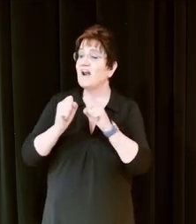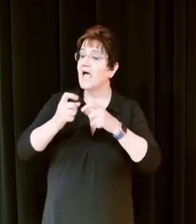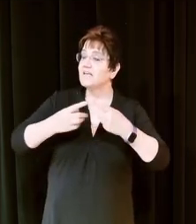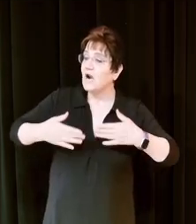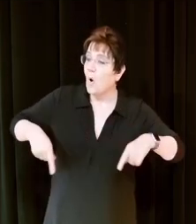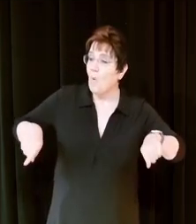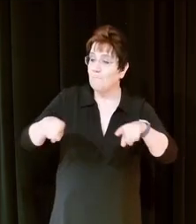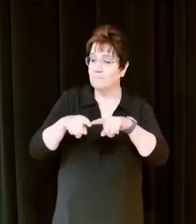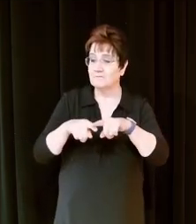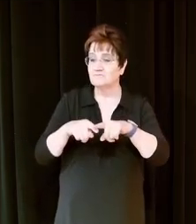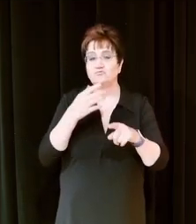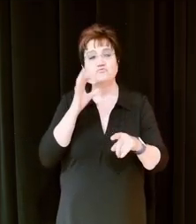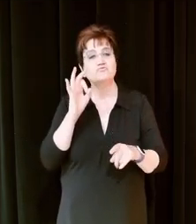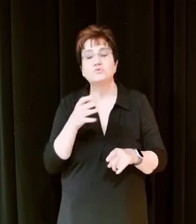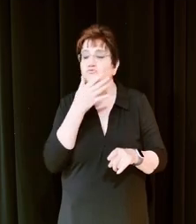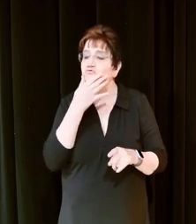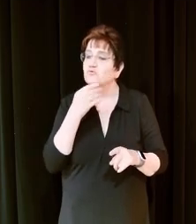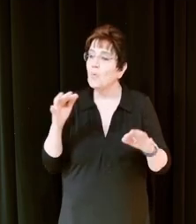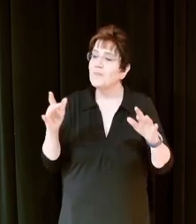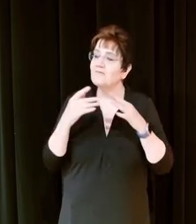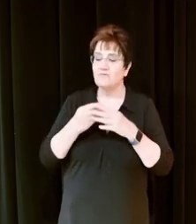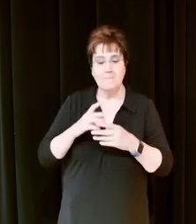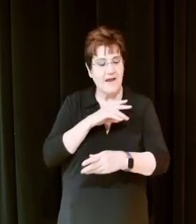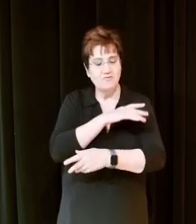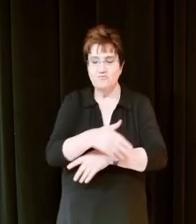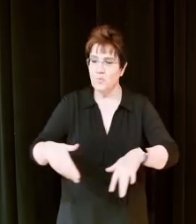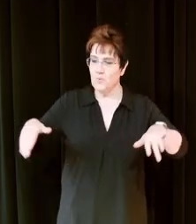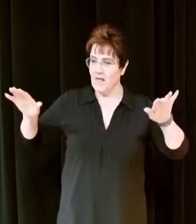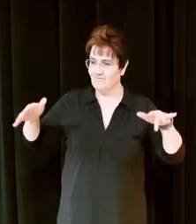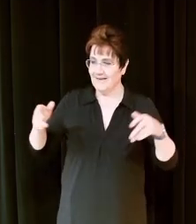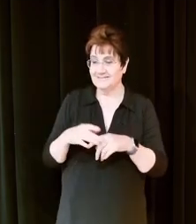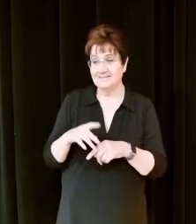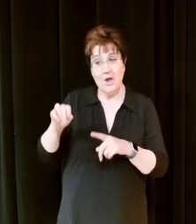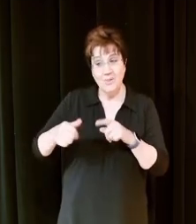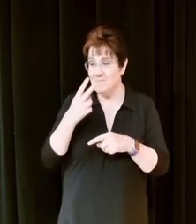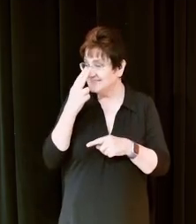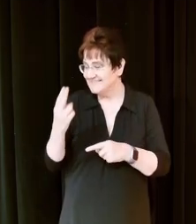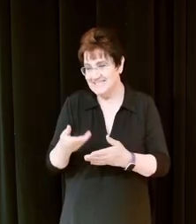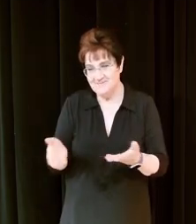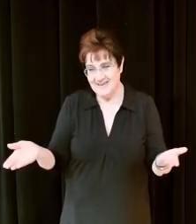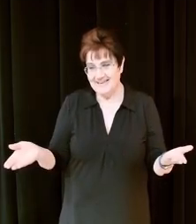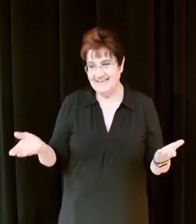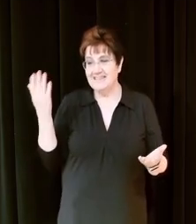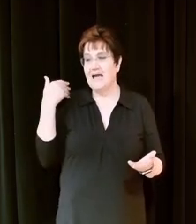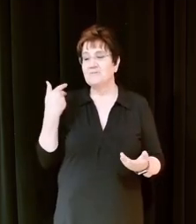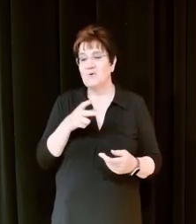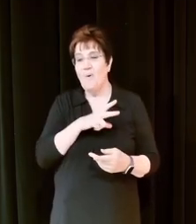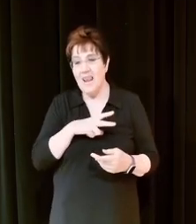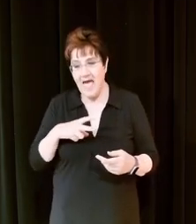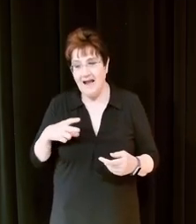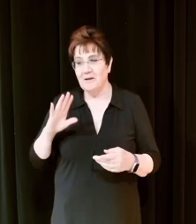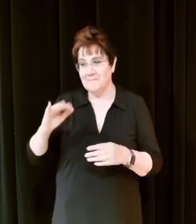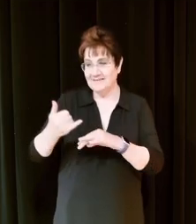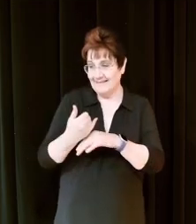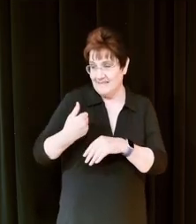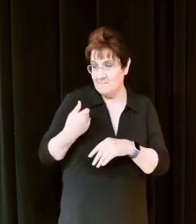Schöne, umspannt von meinen Flügeln weit. Ich konnte sie nicht noch mal sehen, ich habe noch ein langes Interview mit dem Ehemann geführt, der mir